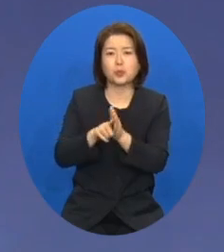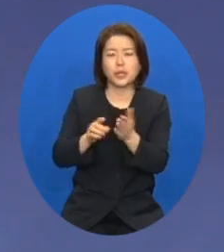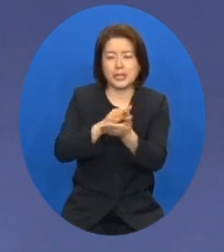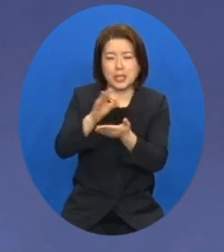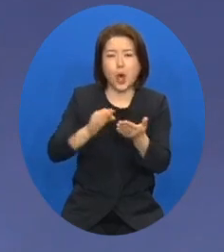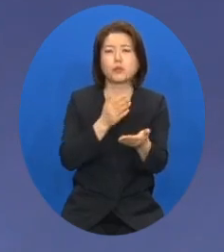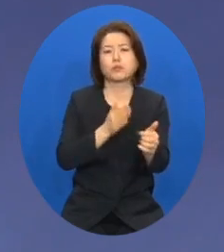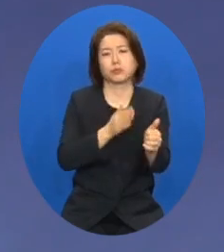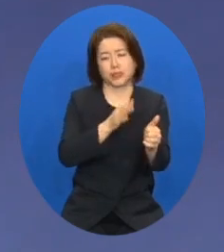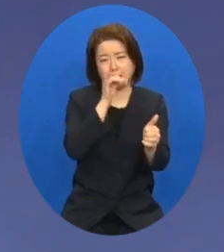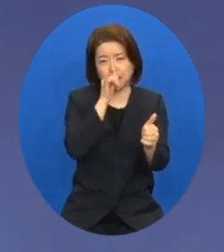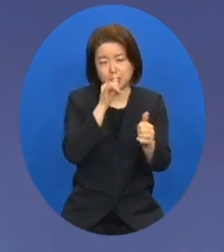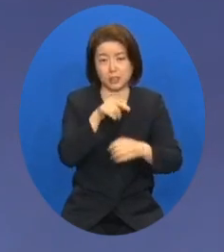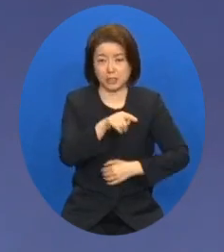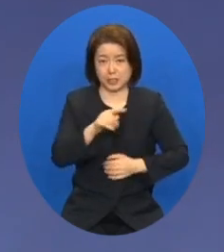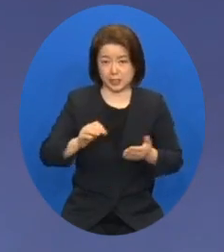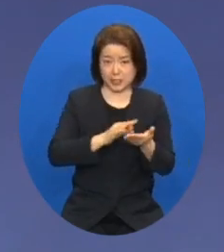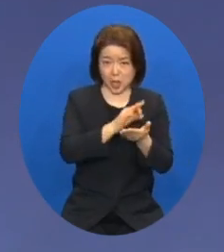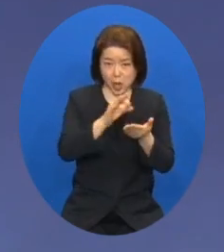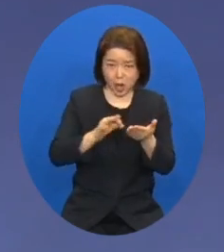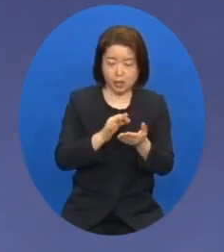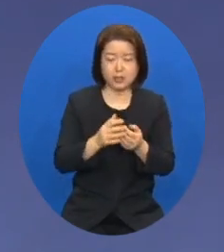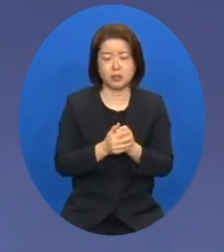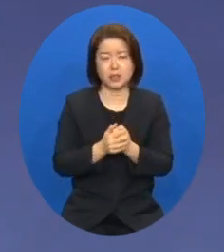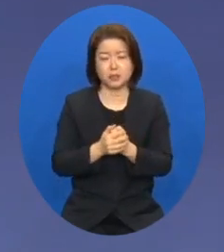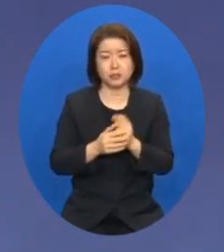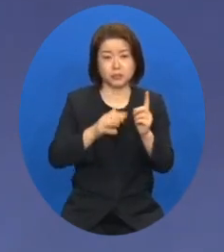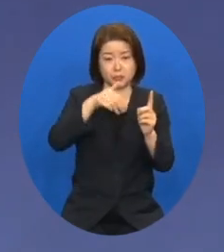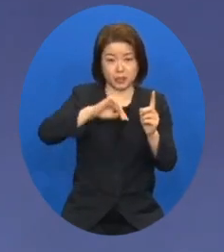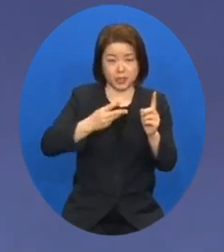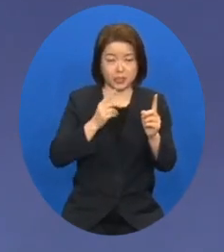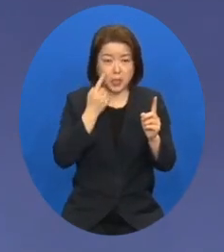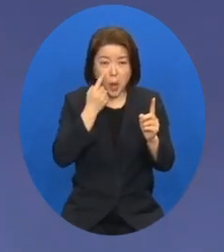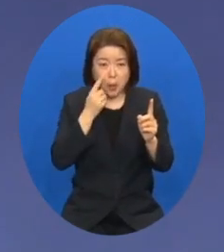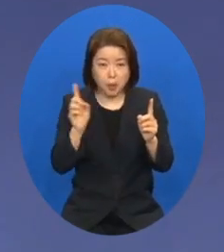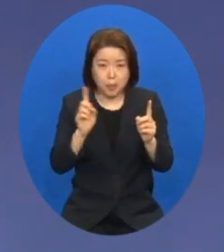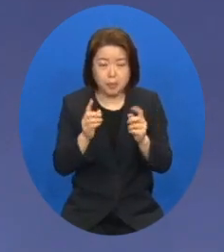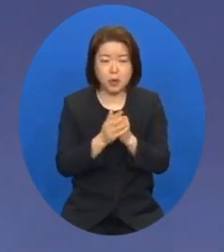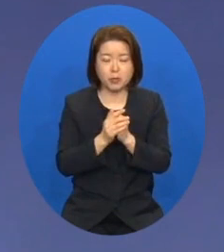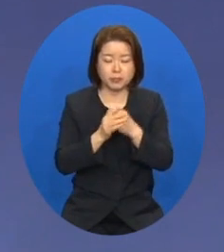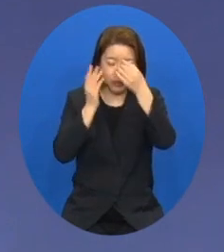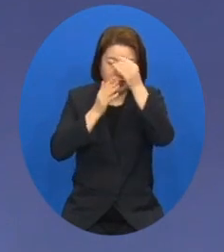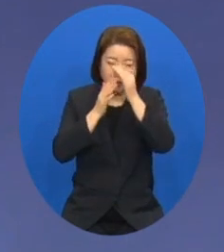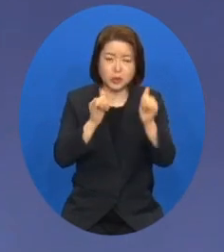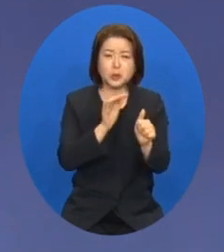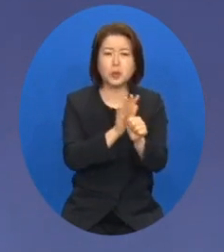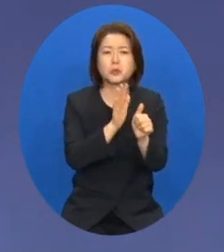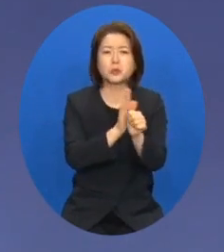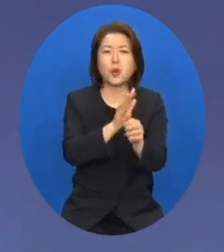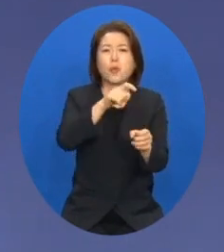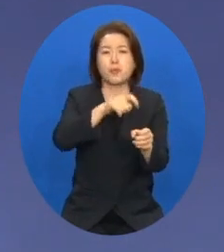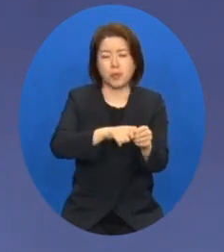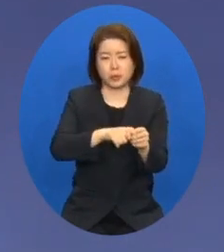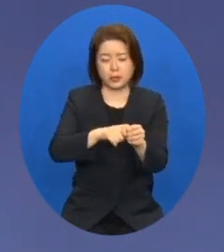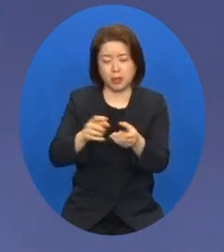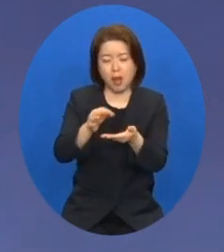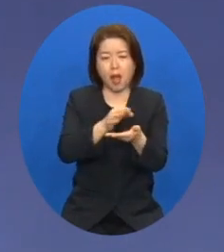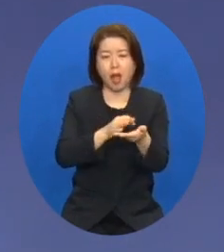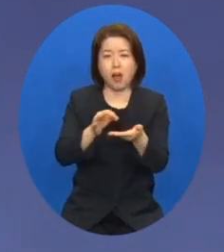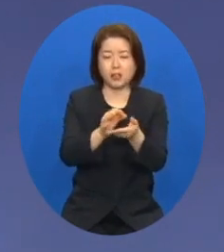사도 바울은 이 헌금이 1절에 보면 성도들을 도우려고 모으는 넣을 것이라 그렇게 표현을